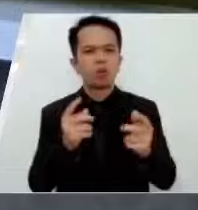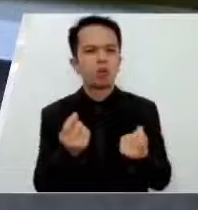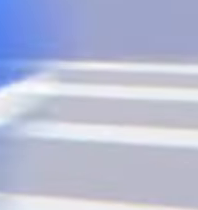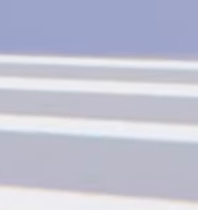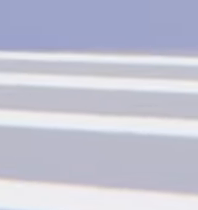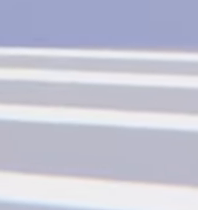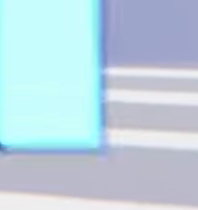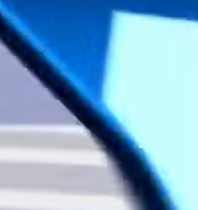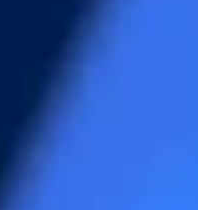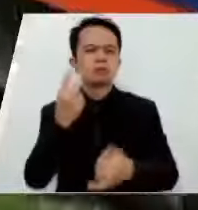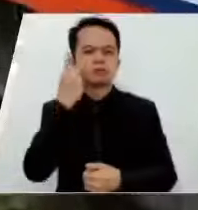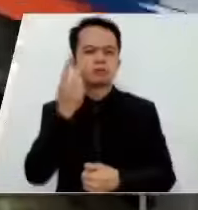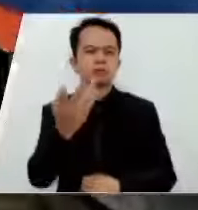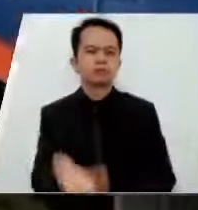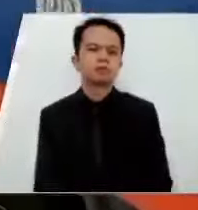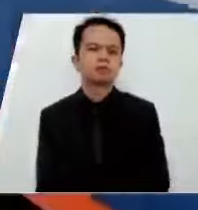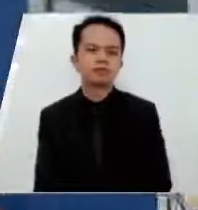Tima.